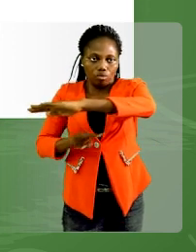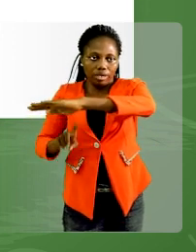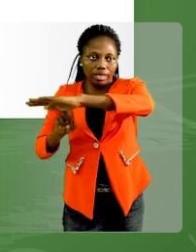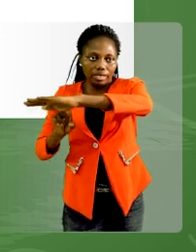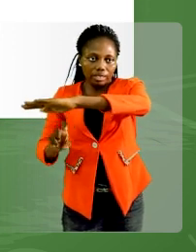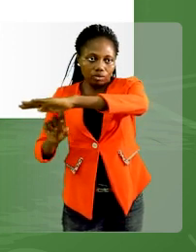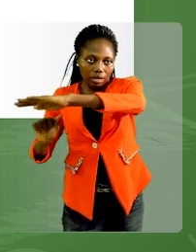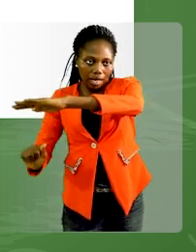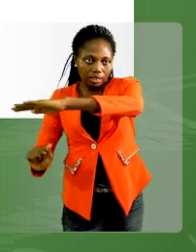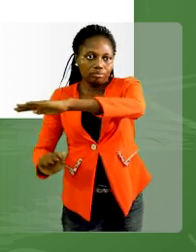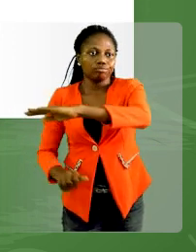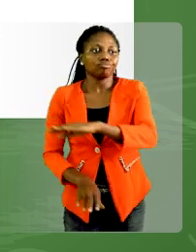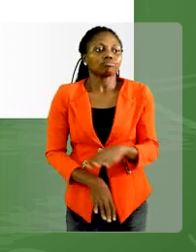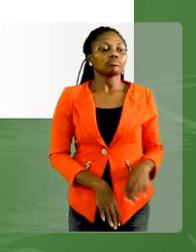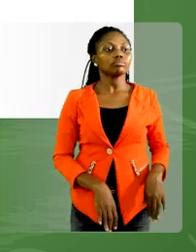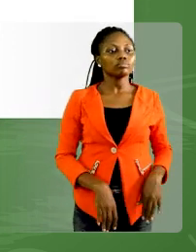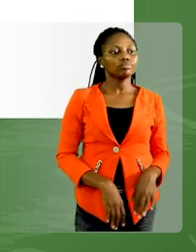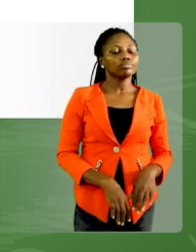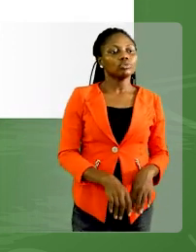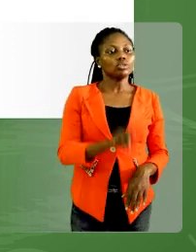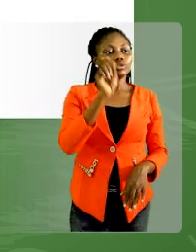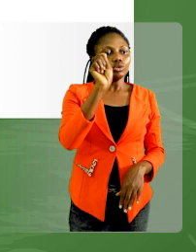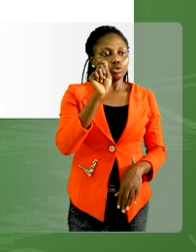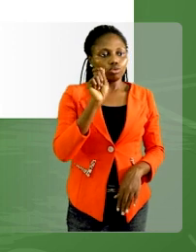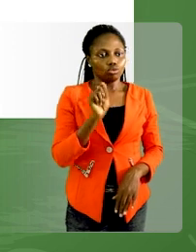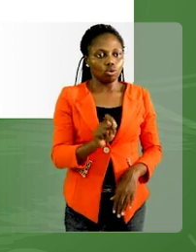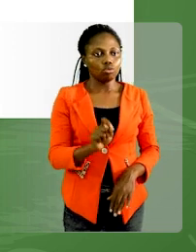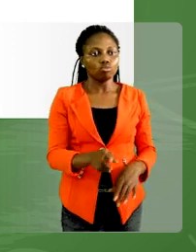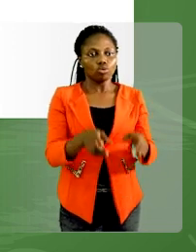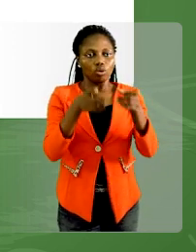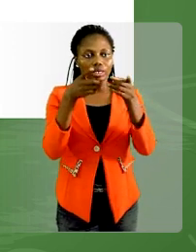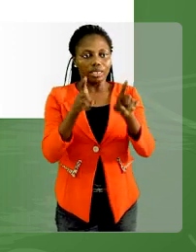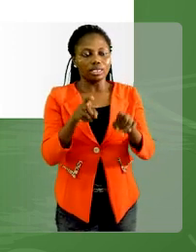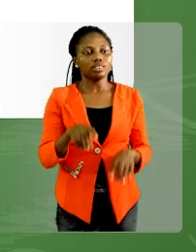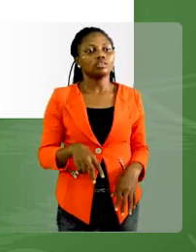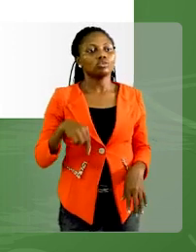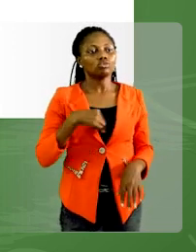A. Donc nous allons appliquer cela à un exercice.